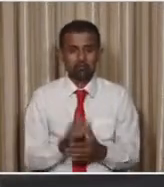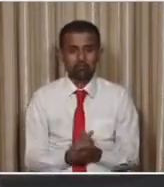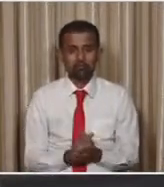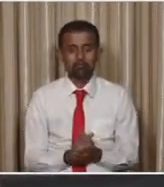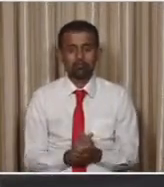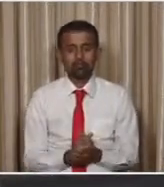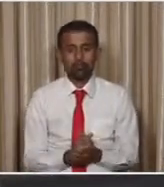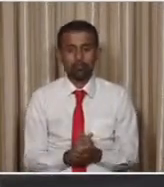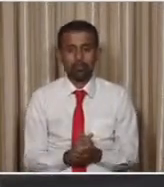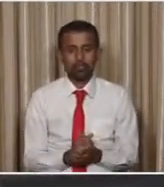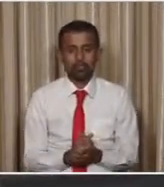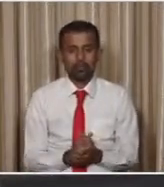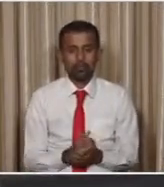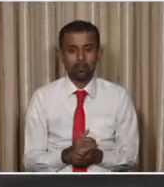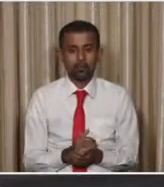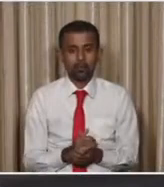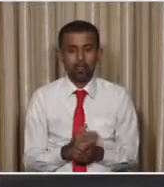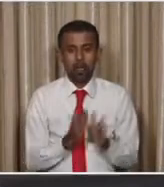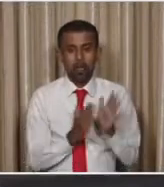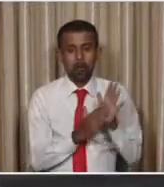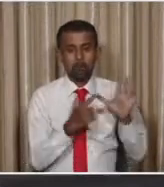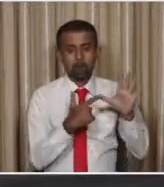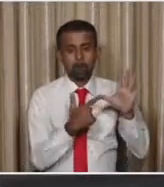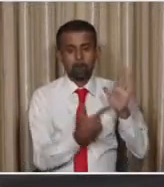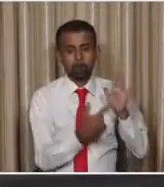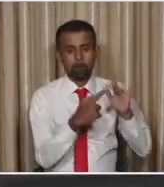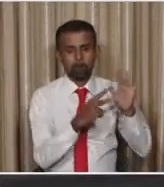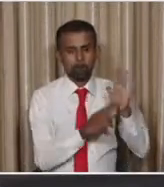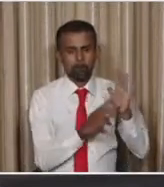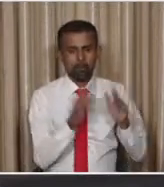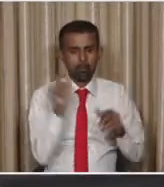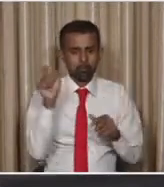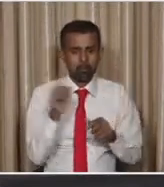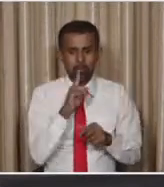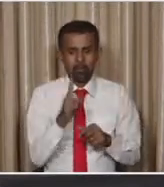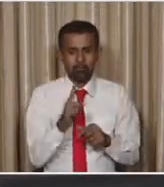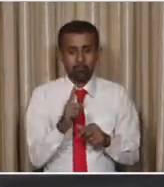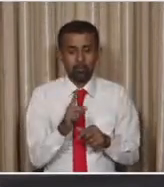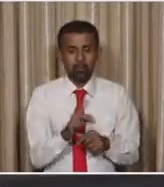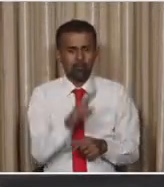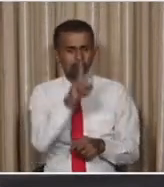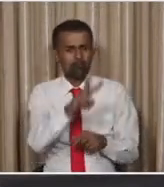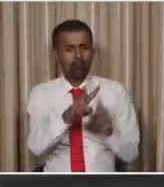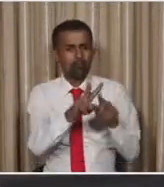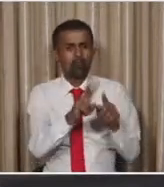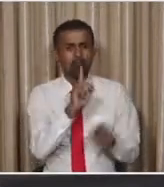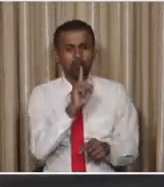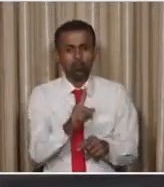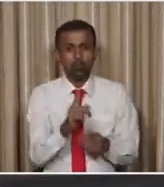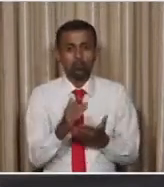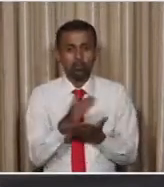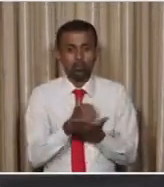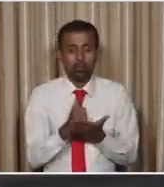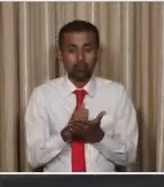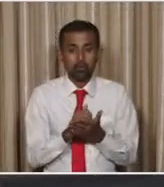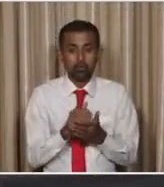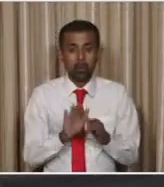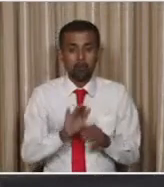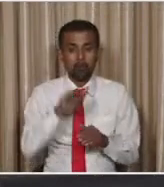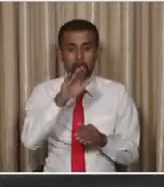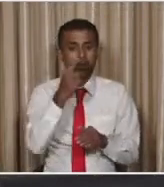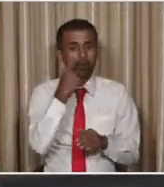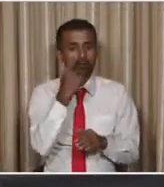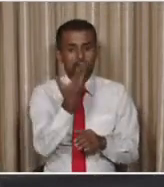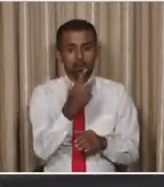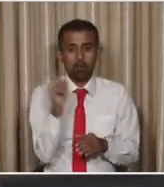වගේම මාටින් ලූතර් කින් කියලා තියෙන එක අවස්ථාවක විශ්වාසය කියන්නේ සම්පූර්ණ පඩිපෙළ නොදකින විට